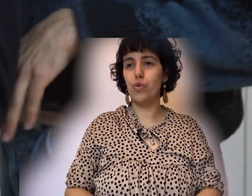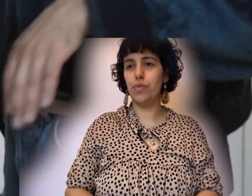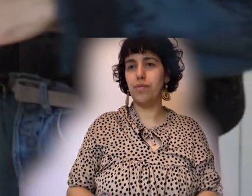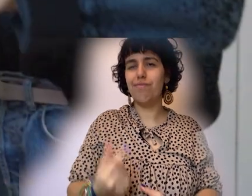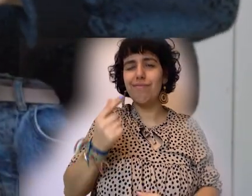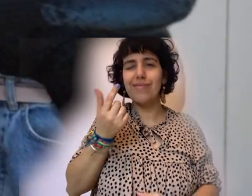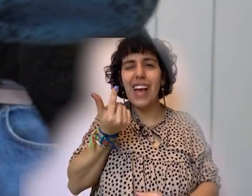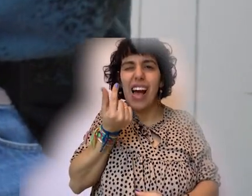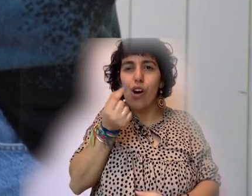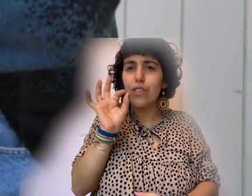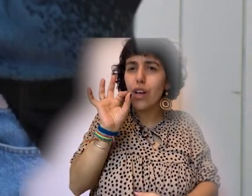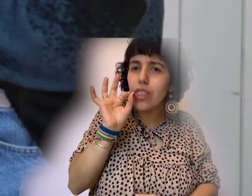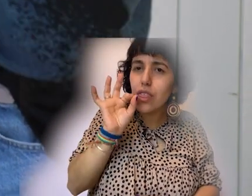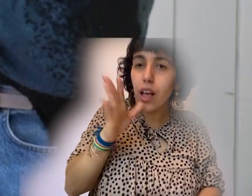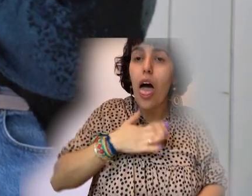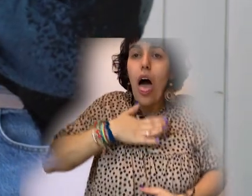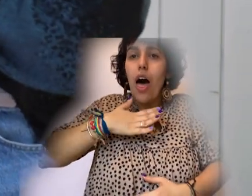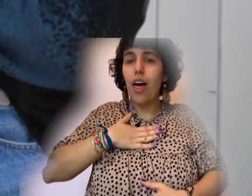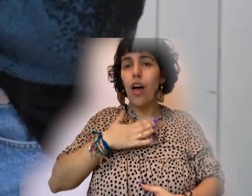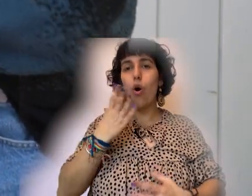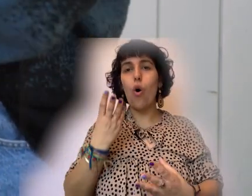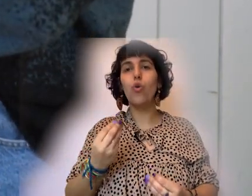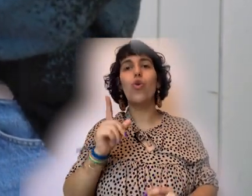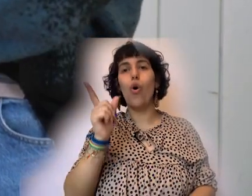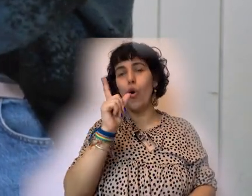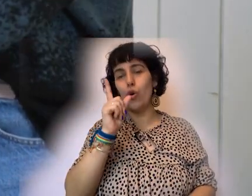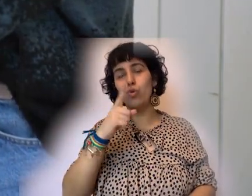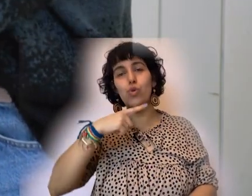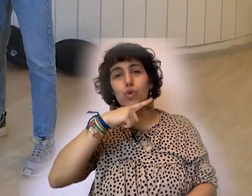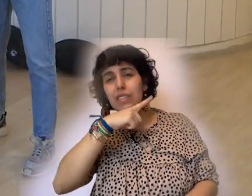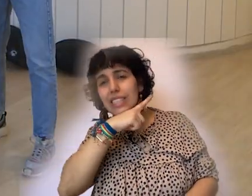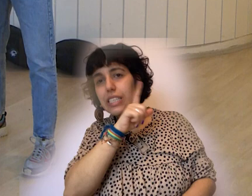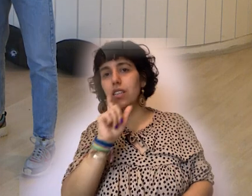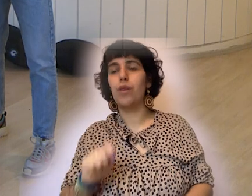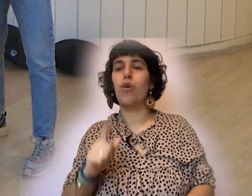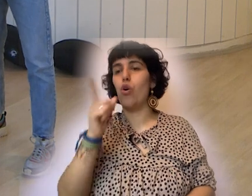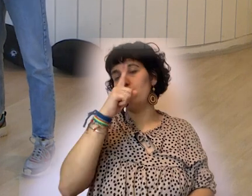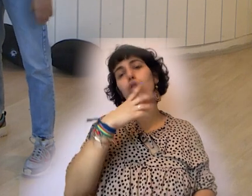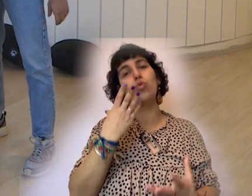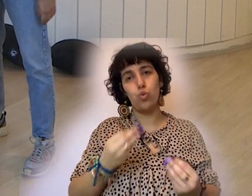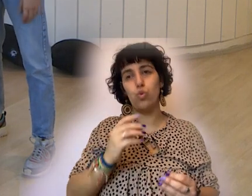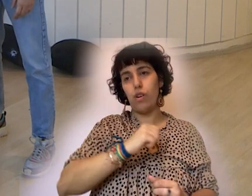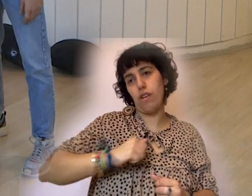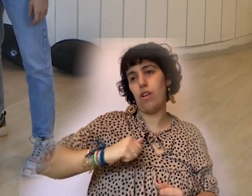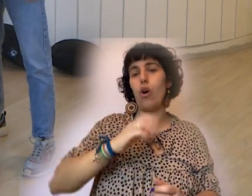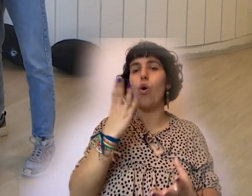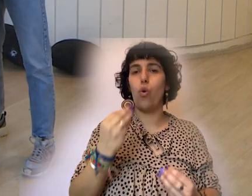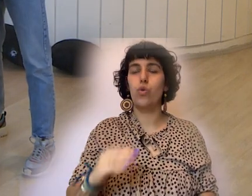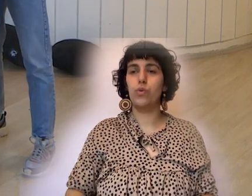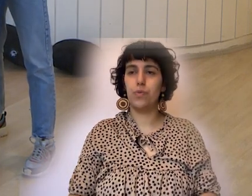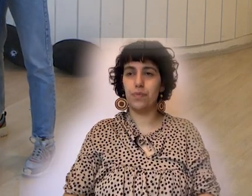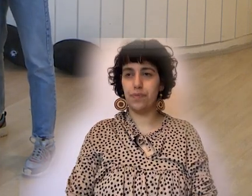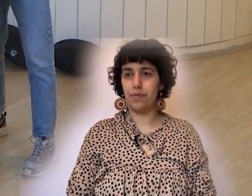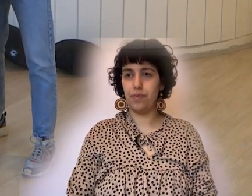kollarından beni Tut sıktı bir sırada buraları na vuruşlar gerçekleştirebilir ve yine aynı şekilde diz hoş gerçekleştirebilir